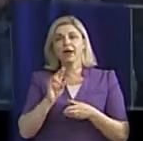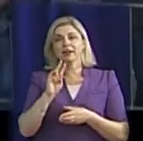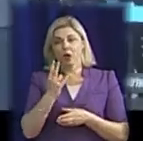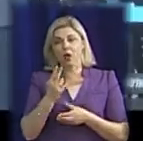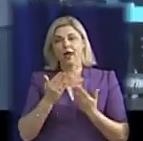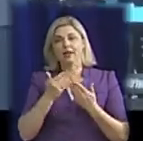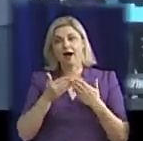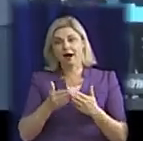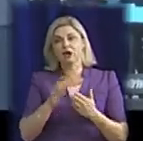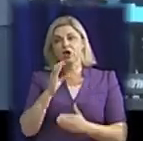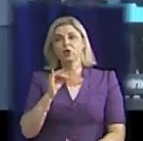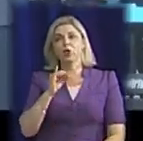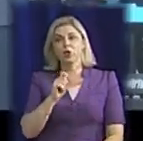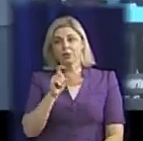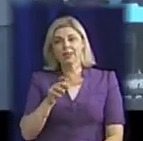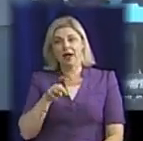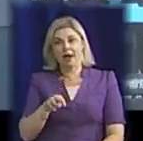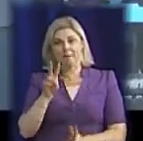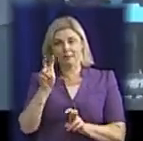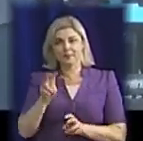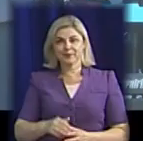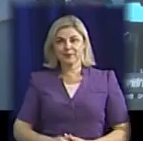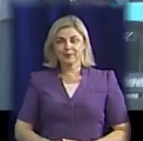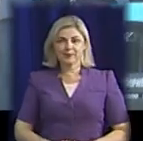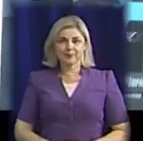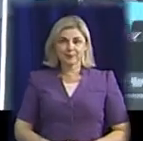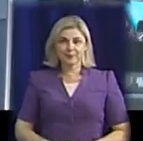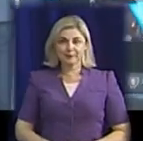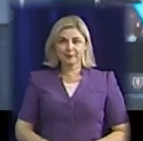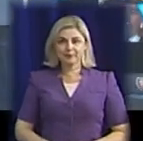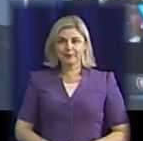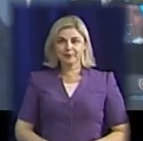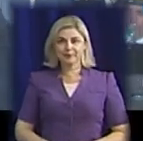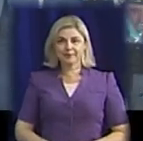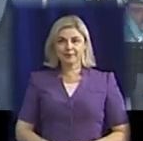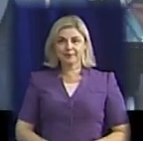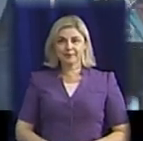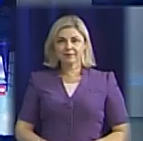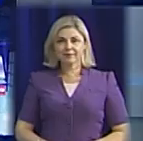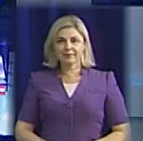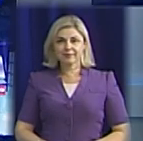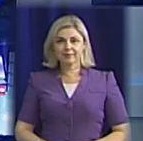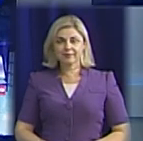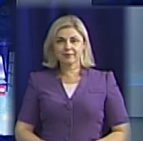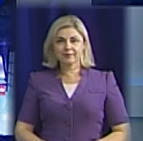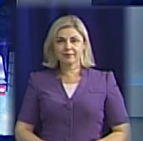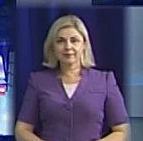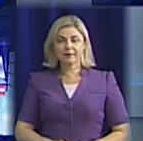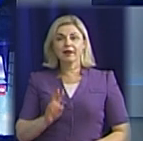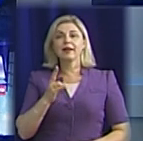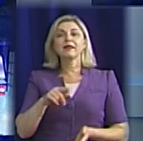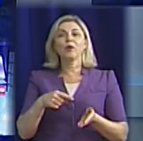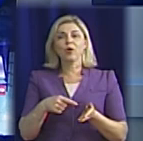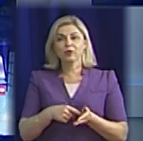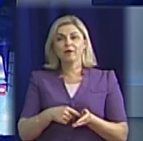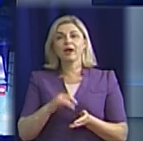миколаївської яхти «Союз-М». Вікторія Андрушків, Ігор Чорний, телевізійні новини Миколаївщини. У Миколаєві